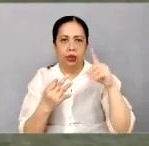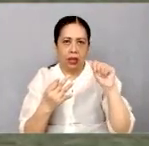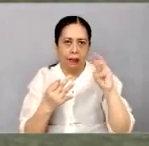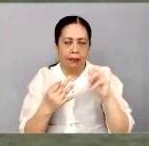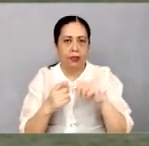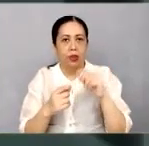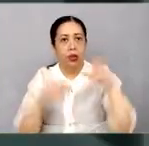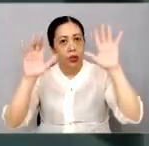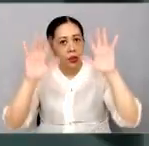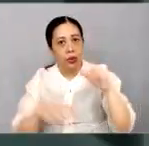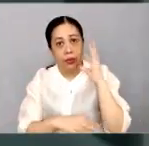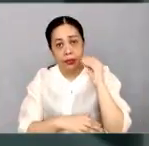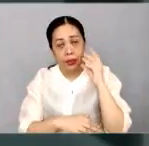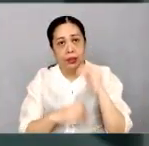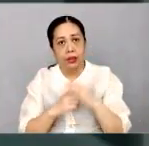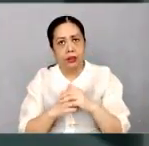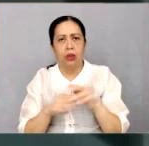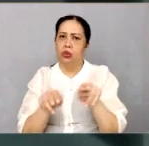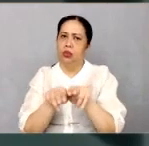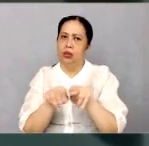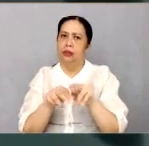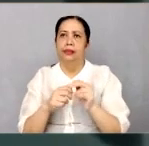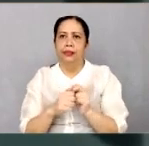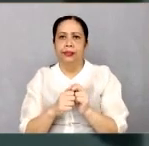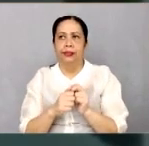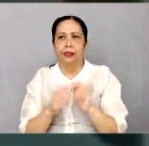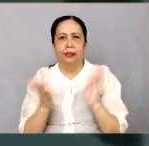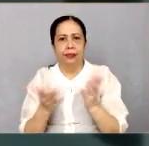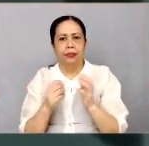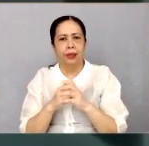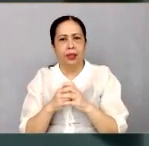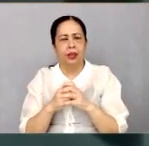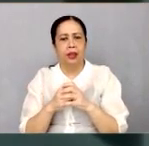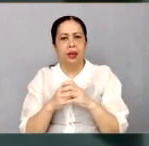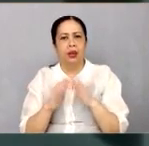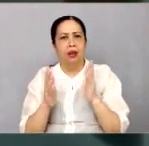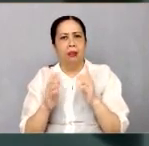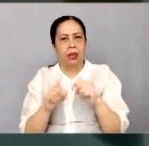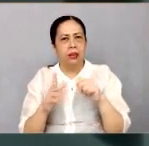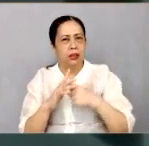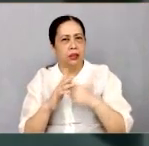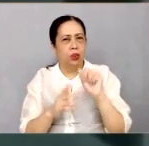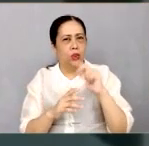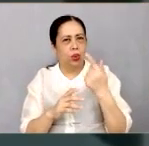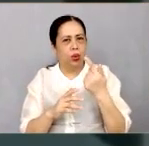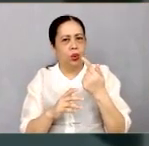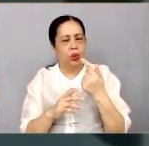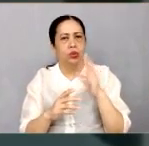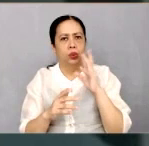is normal, para walang El Nino. Pero pagdating ng August, starting August, ay mag-upisa